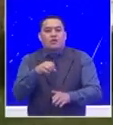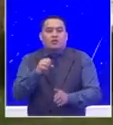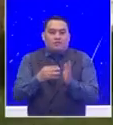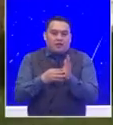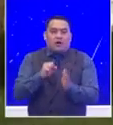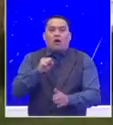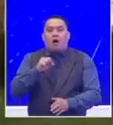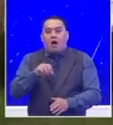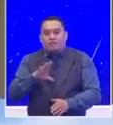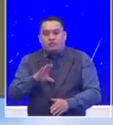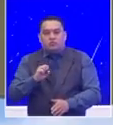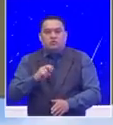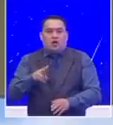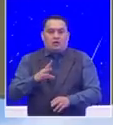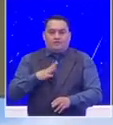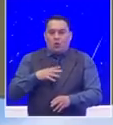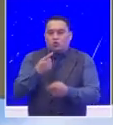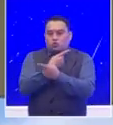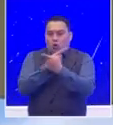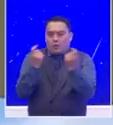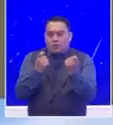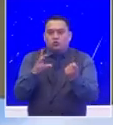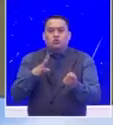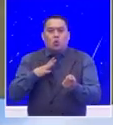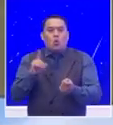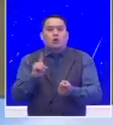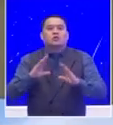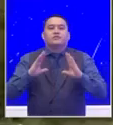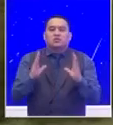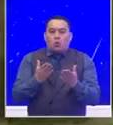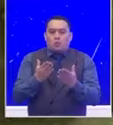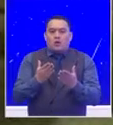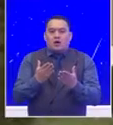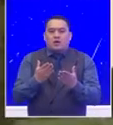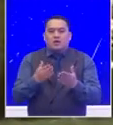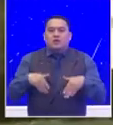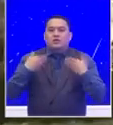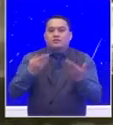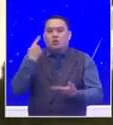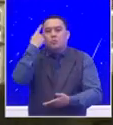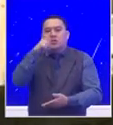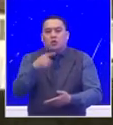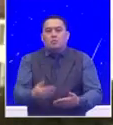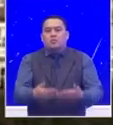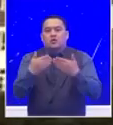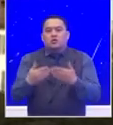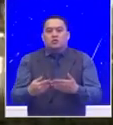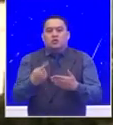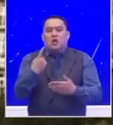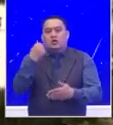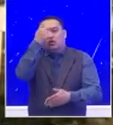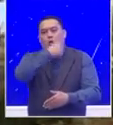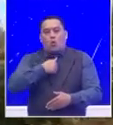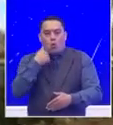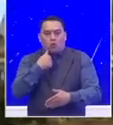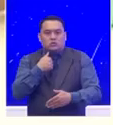августа. Синдзо Абэ сообщил журналистам: «С учетом нынешней ситуации мы выдвинули инициативу о переносе игр на год.